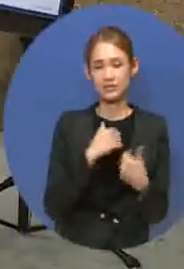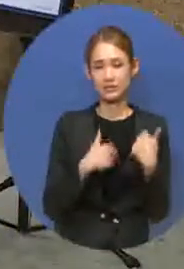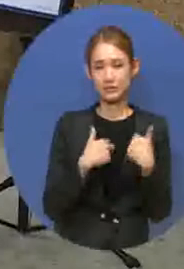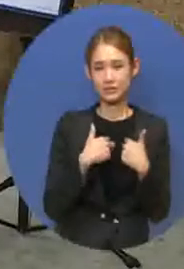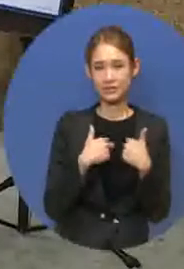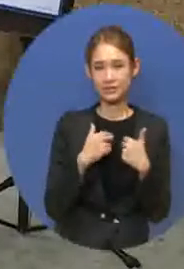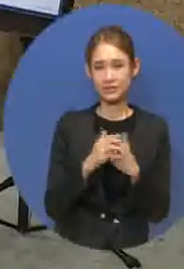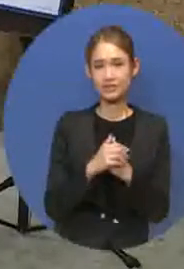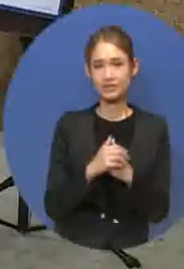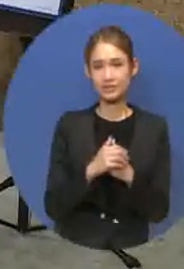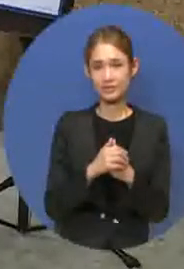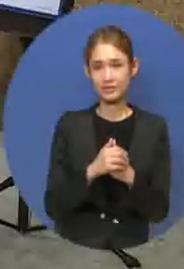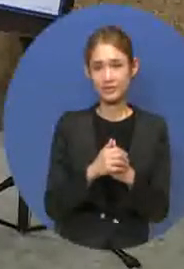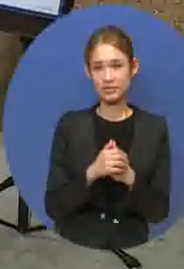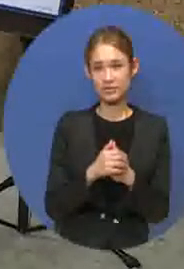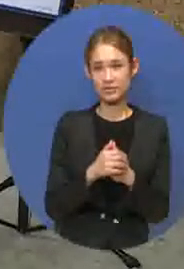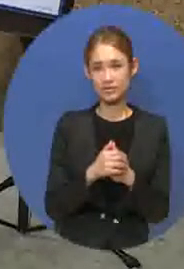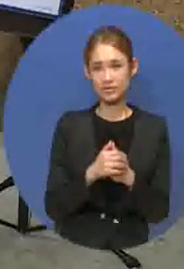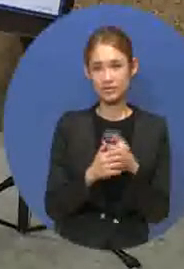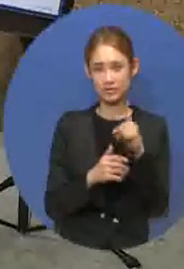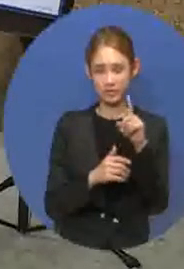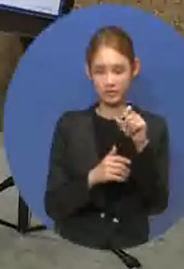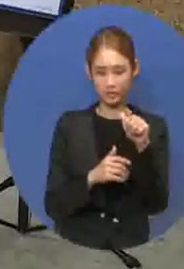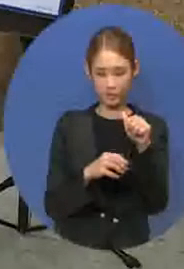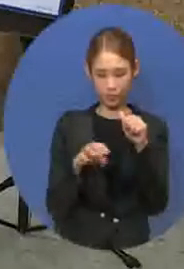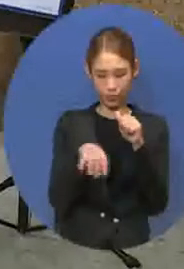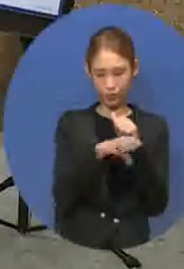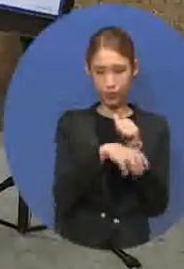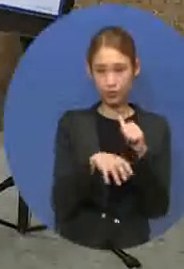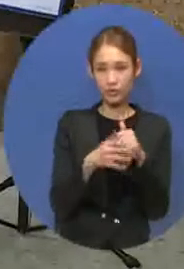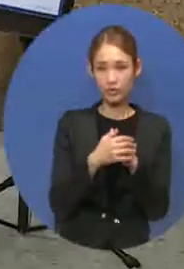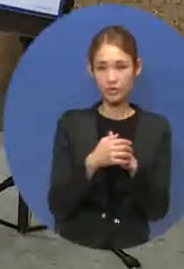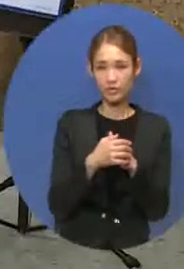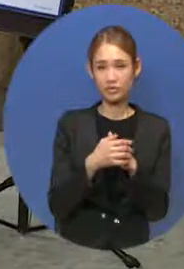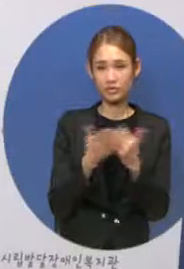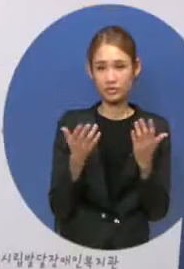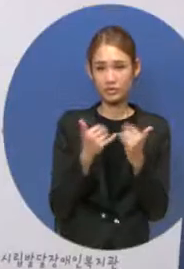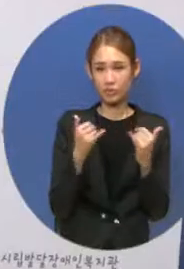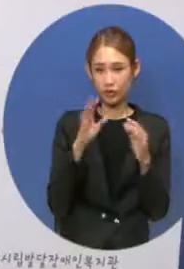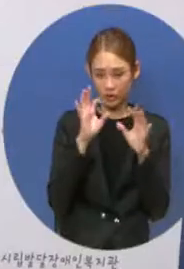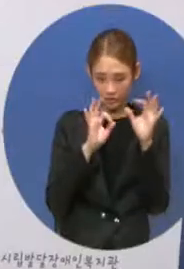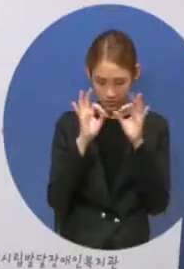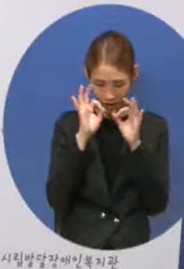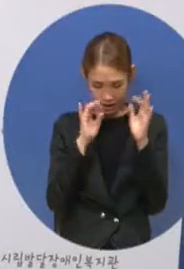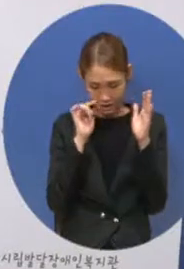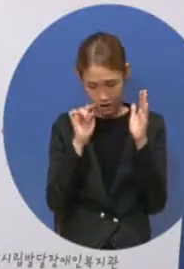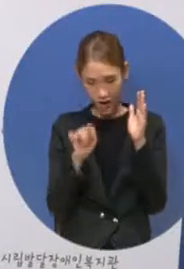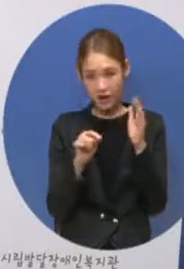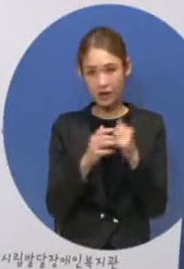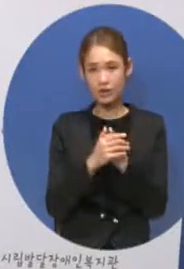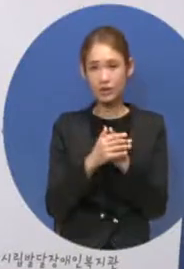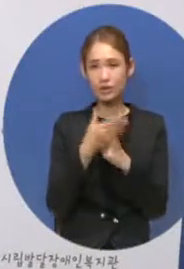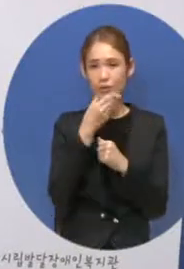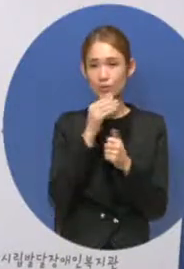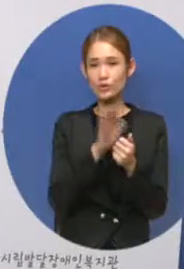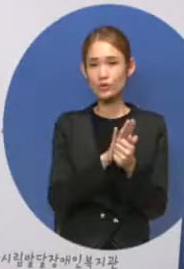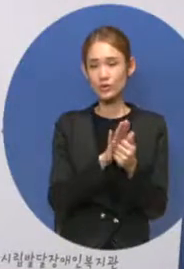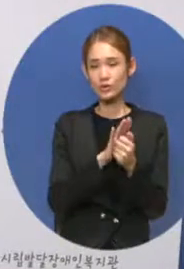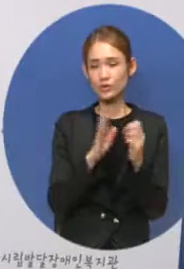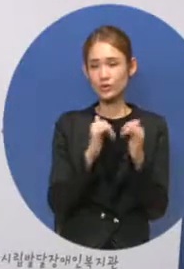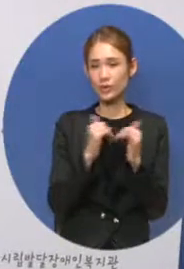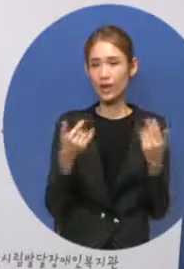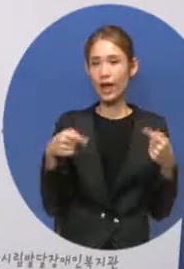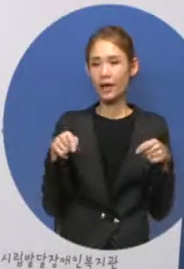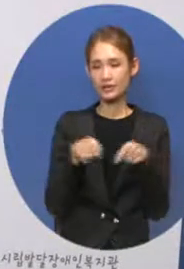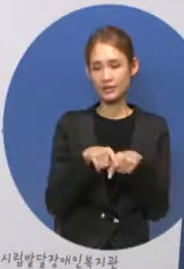좋네요. 아, 재밌죠. 그래서 15개 동에서 네. 그냥 직원들이 찾아다니면서 복지 서비스를 주민들하고